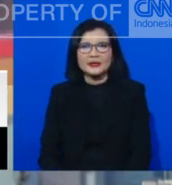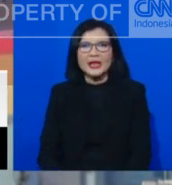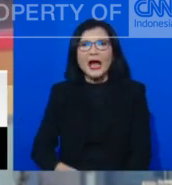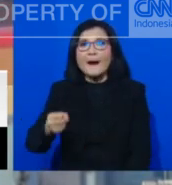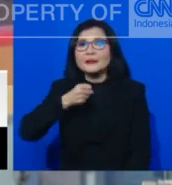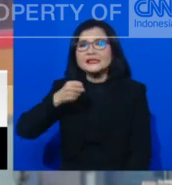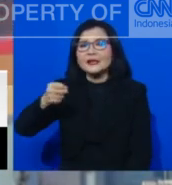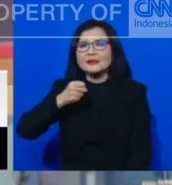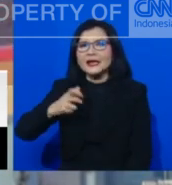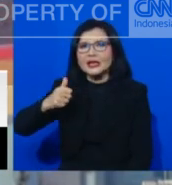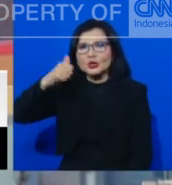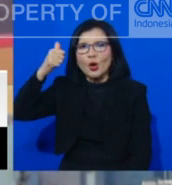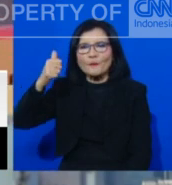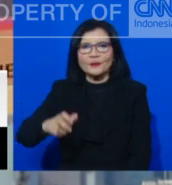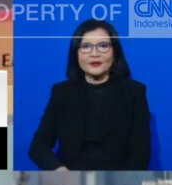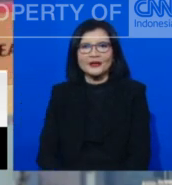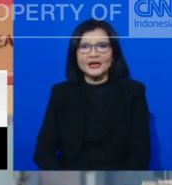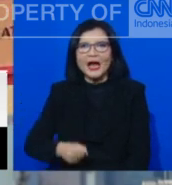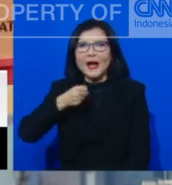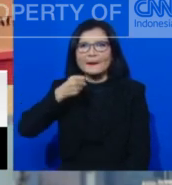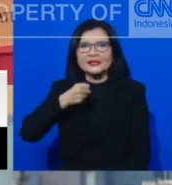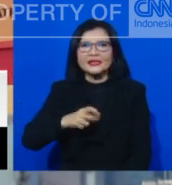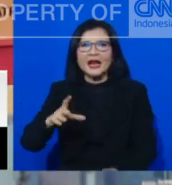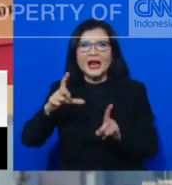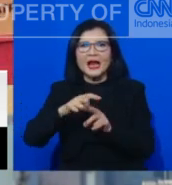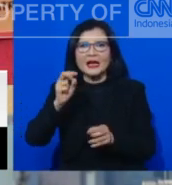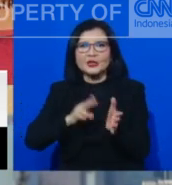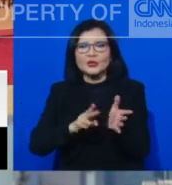ternama dan salah satu presenter tersebut adalah Donny